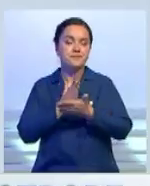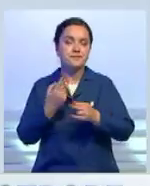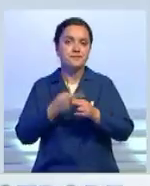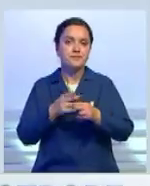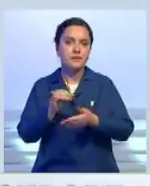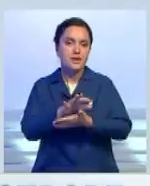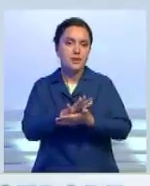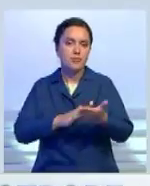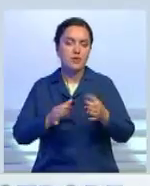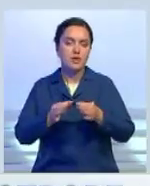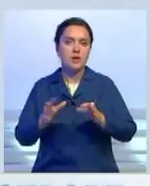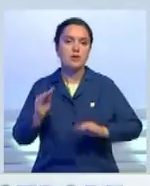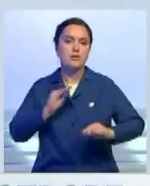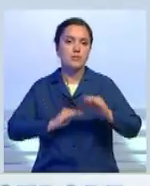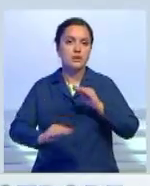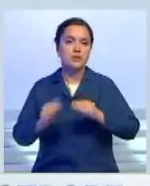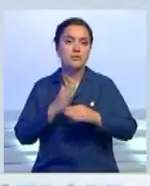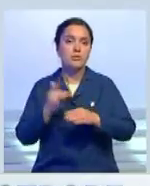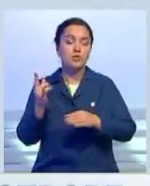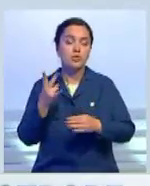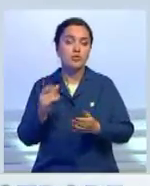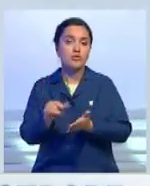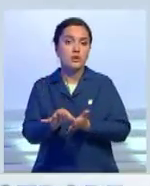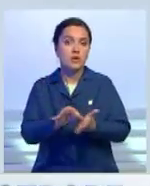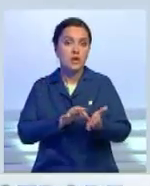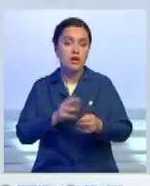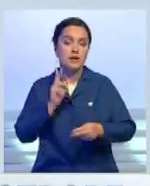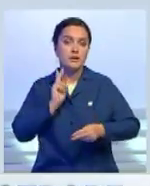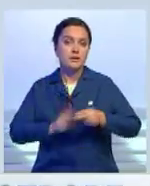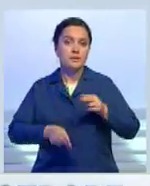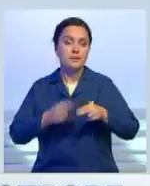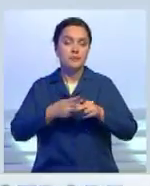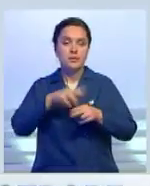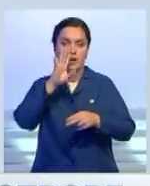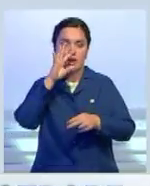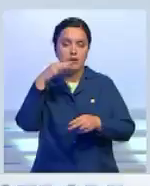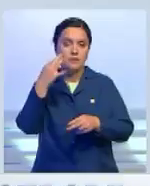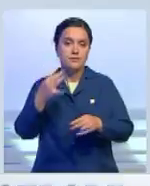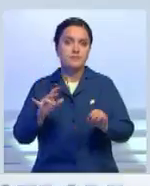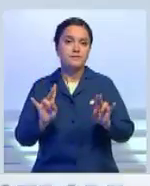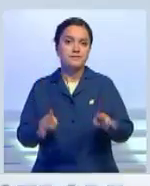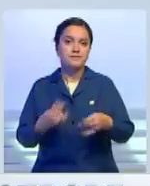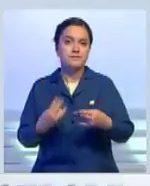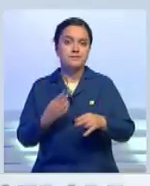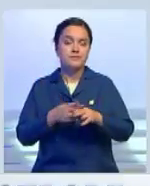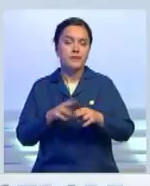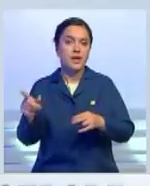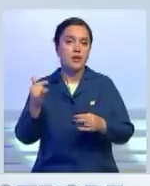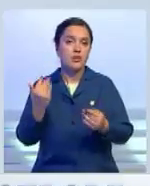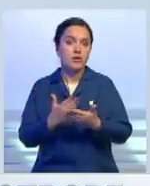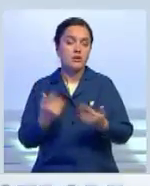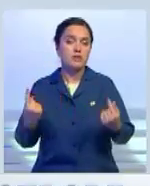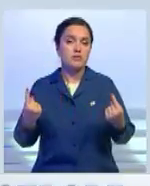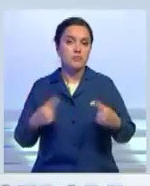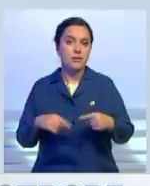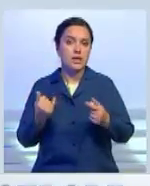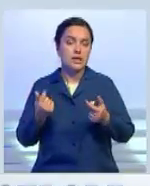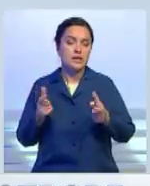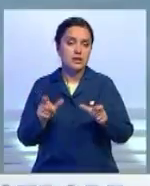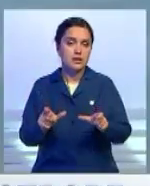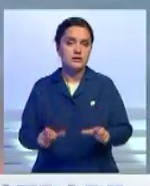программе. КНДР должна немедленно прекратить свои безрассудные провокации, которые приведут страну к падению и